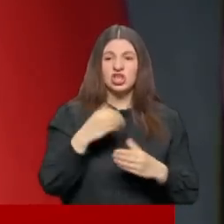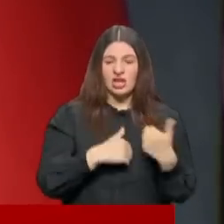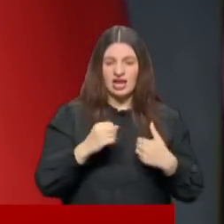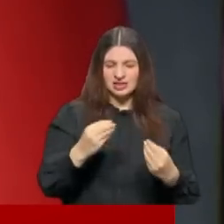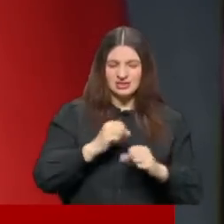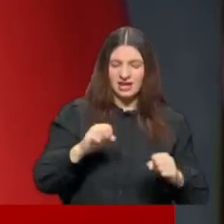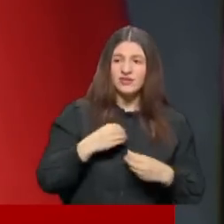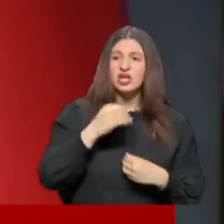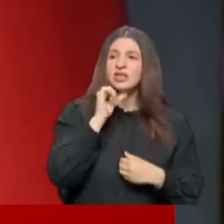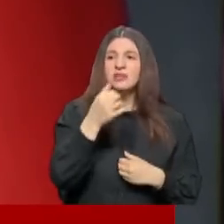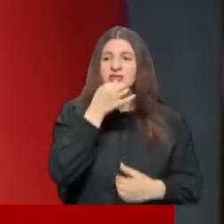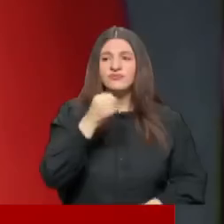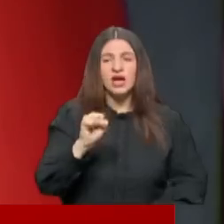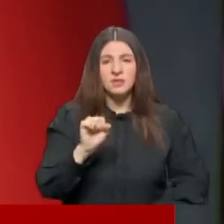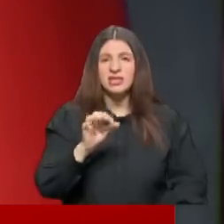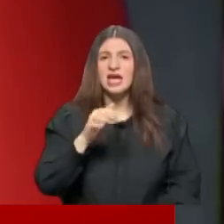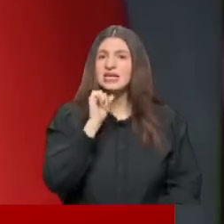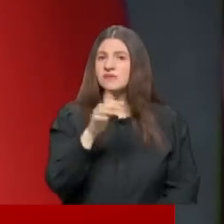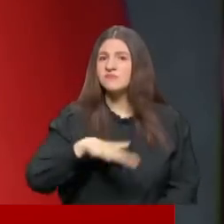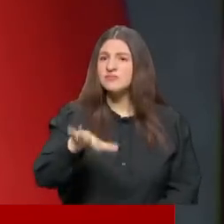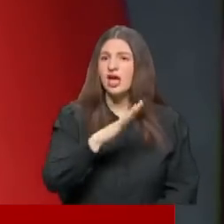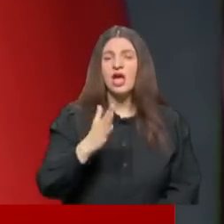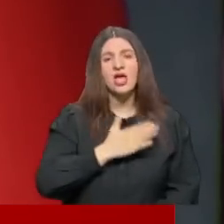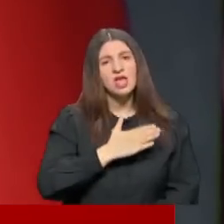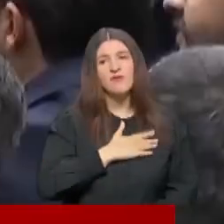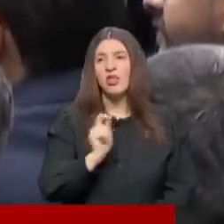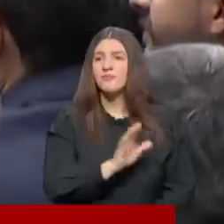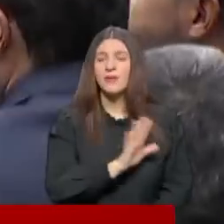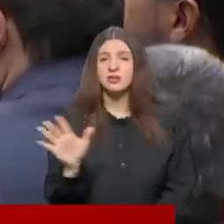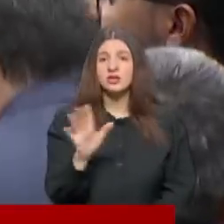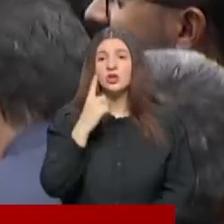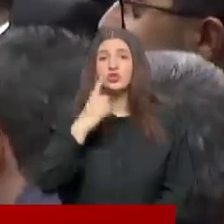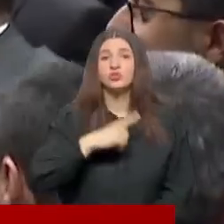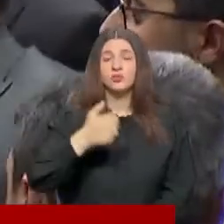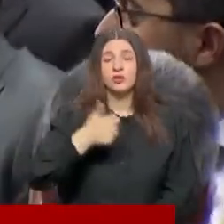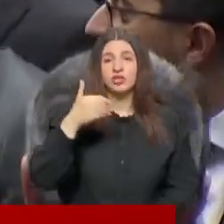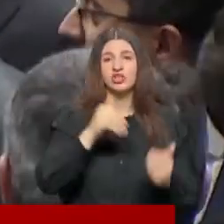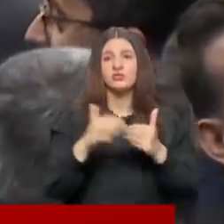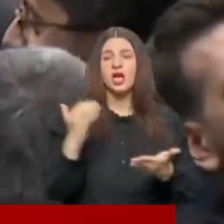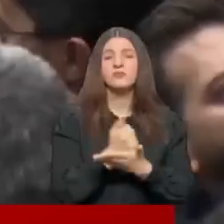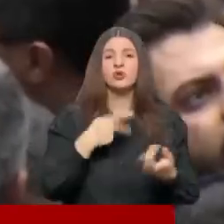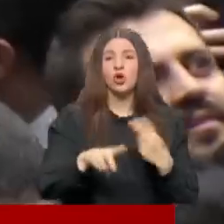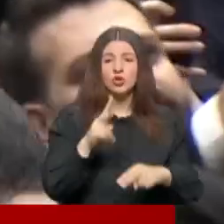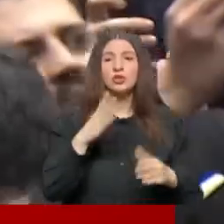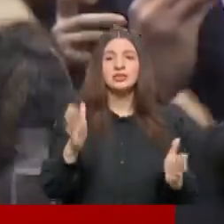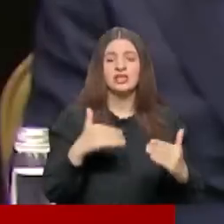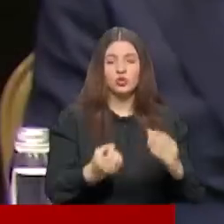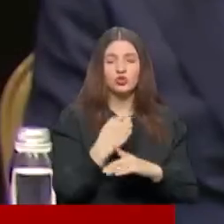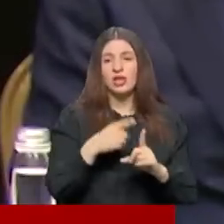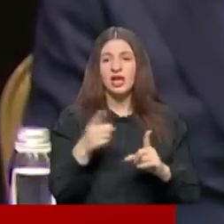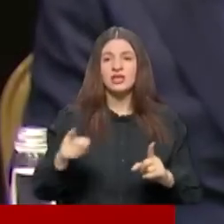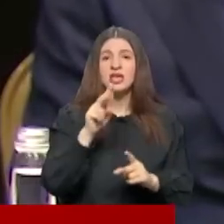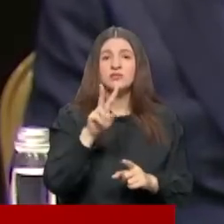yaralayacak kimseye izin vermeyiz, kimseye eyvallah etmeyiz. Cumhurbaşkanı seçimi kazanmanın formülünü sandık kurulana